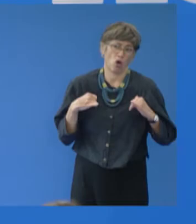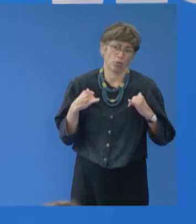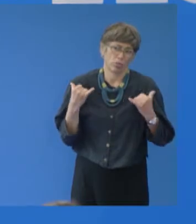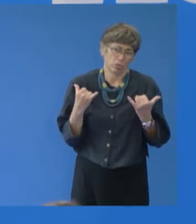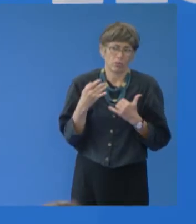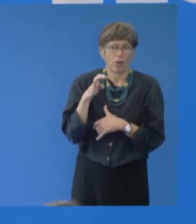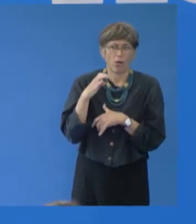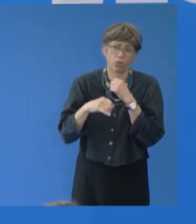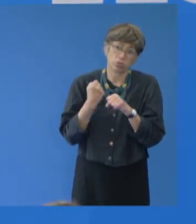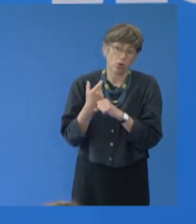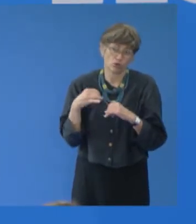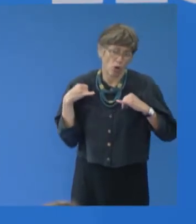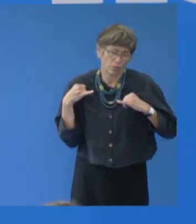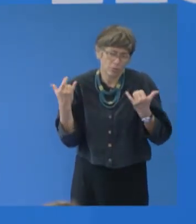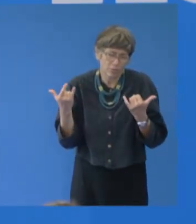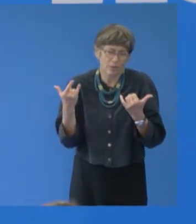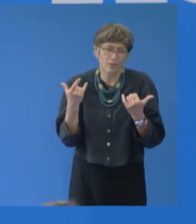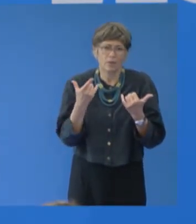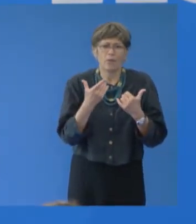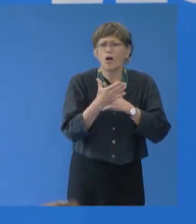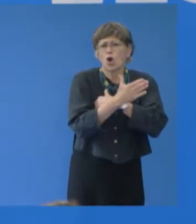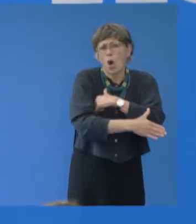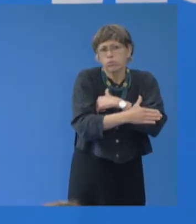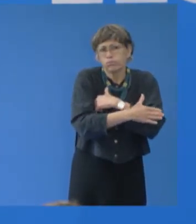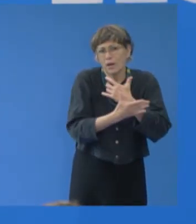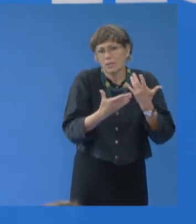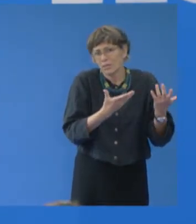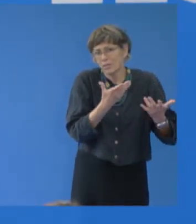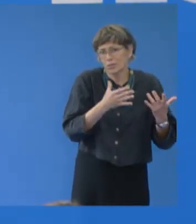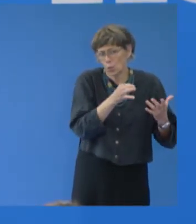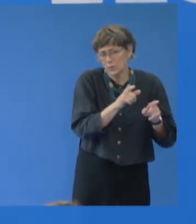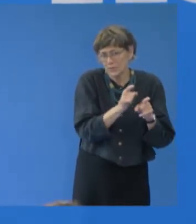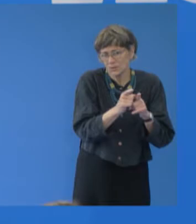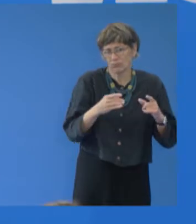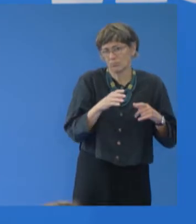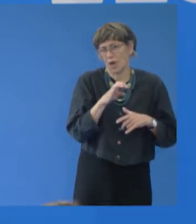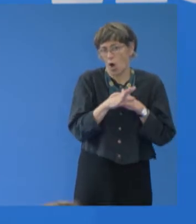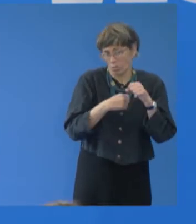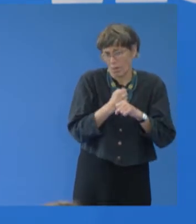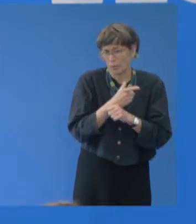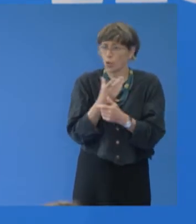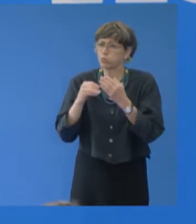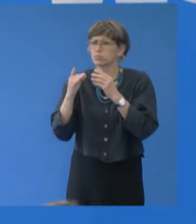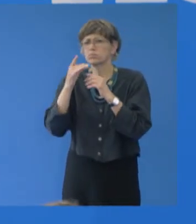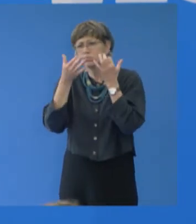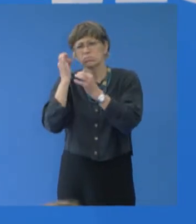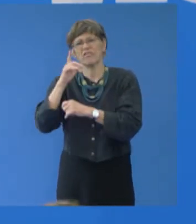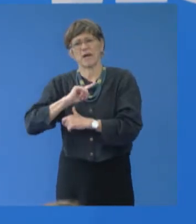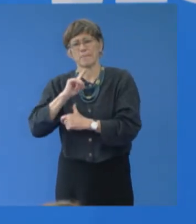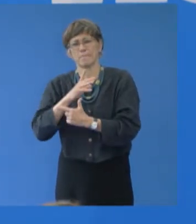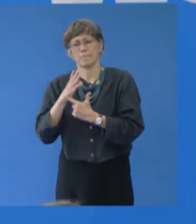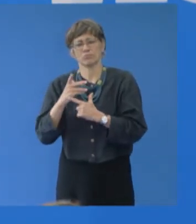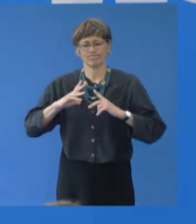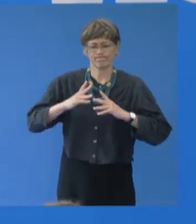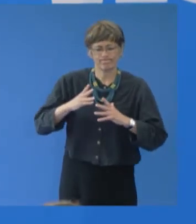en politique, dans le monde rural, on est jeune. Et puis une femme, mais c'est vrai que j'ai osé le faire et